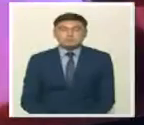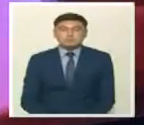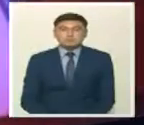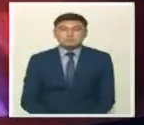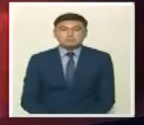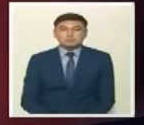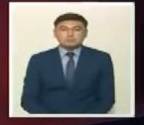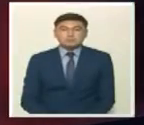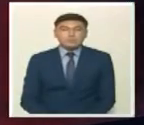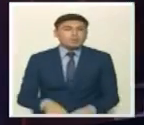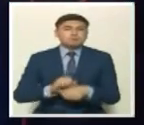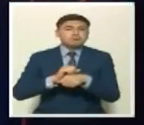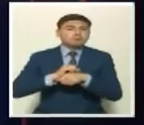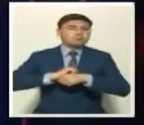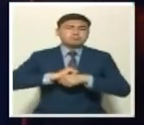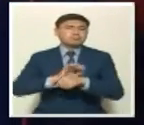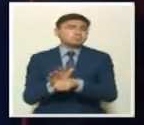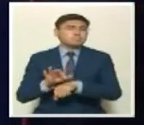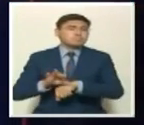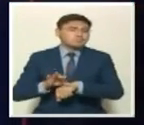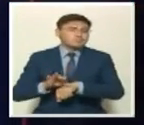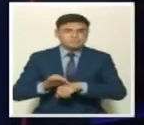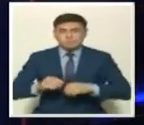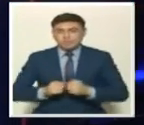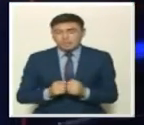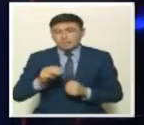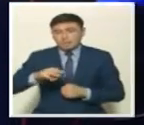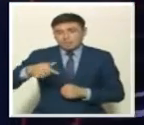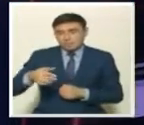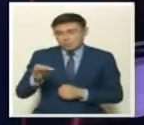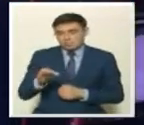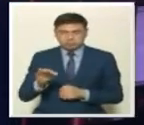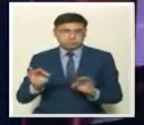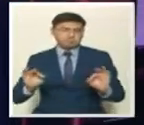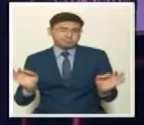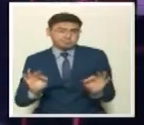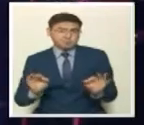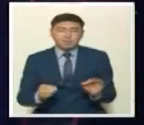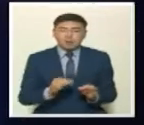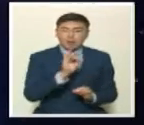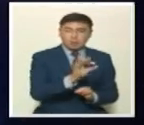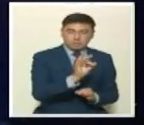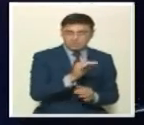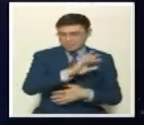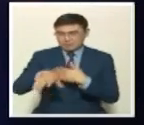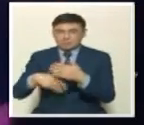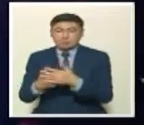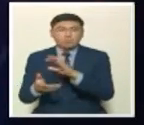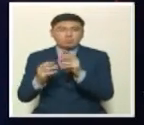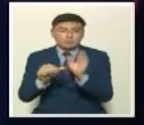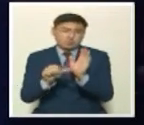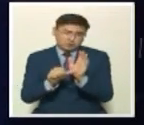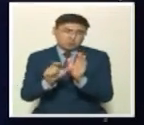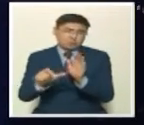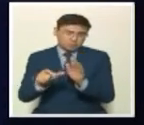А теперь обзор ситуации по ковид. Эпидемиологическая ситуация по коронавирусу в Мангистау стабильная. С октября по сегодняшний день в области выявлено 6